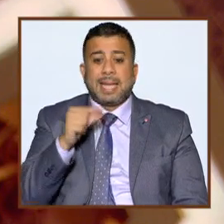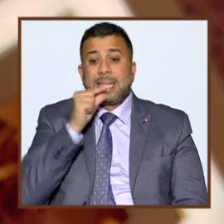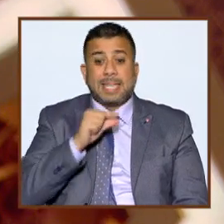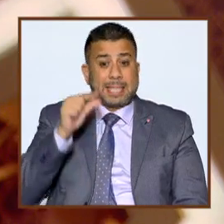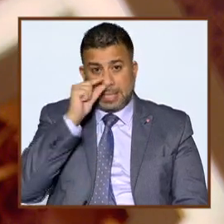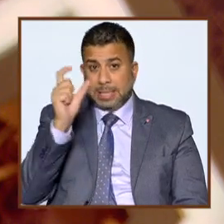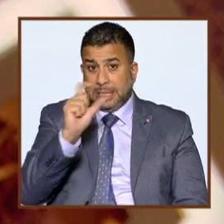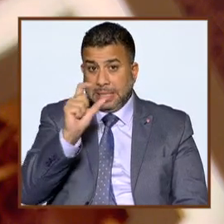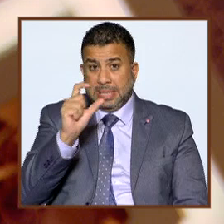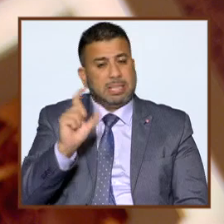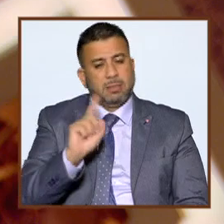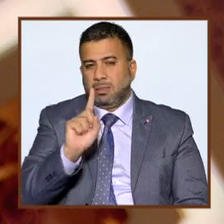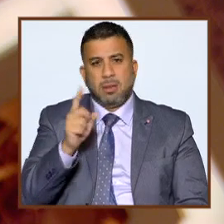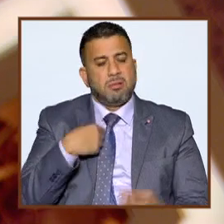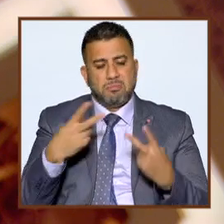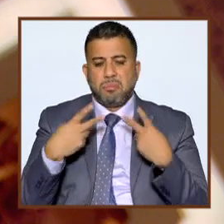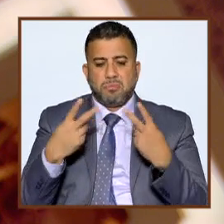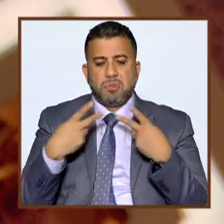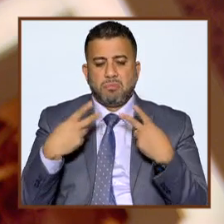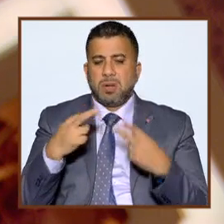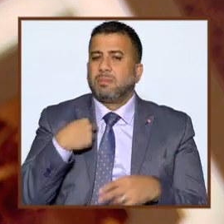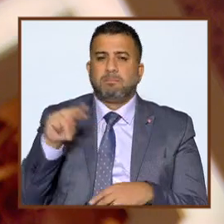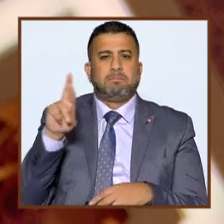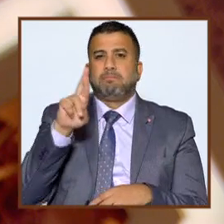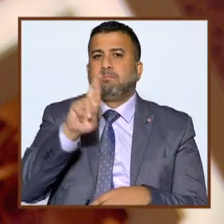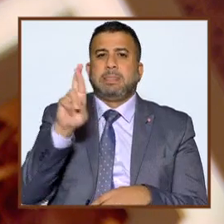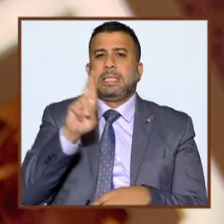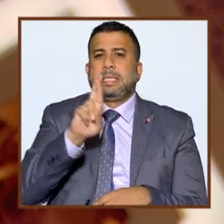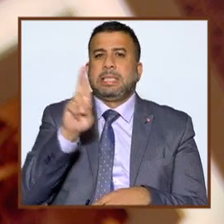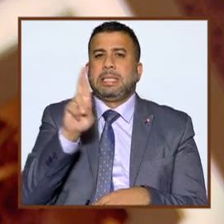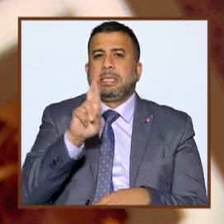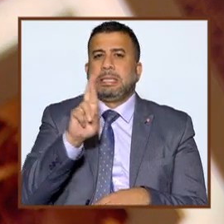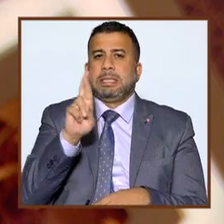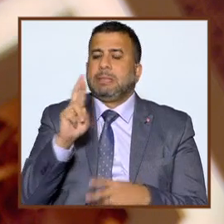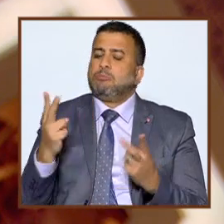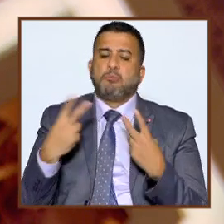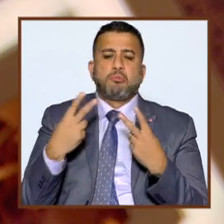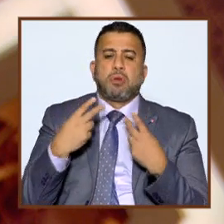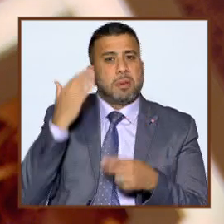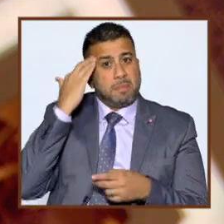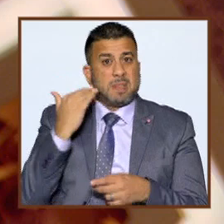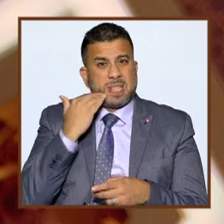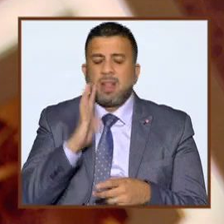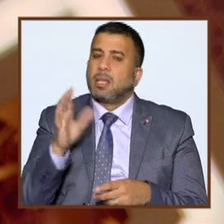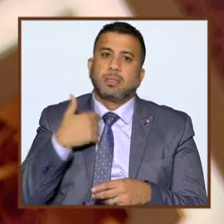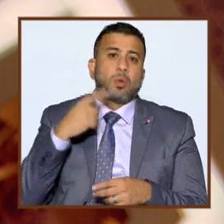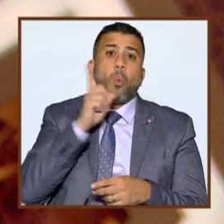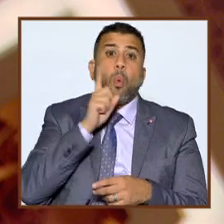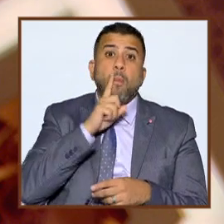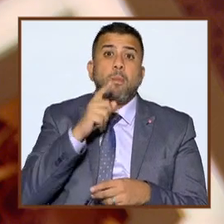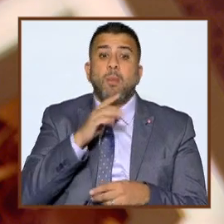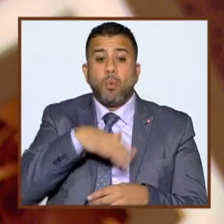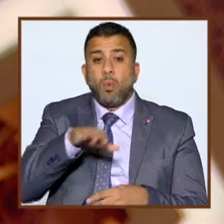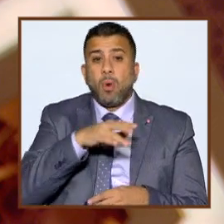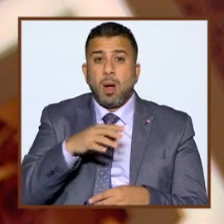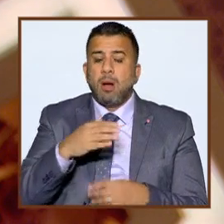ديني، وكانت يعني غير مريحة حقيقة، كانت وقحة شوي. نعم. فنحن رفضنا وخلص،